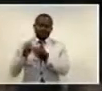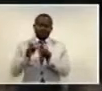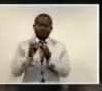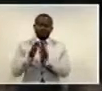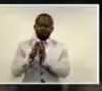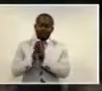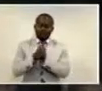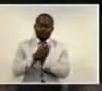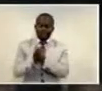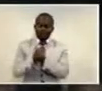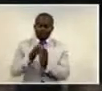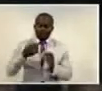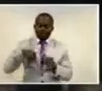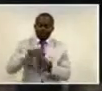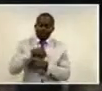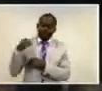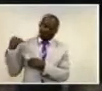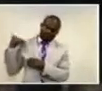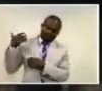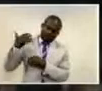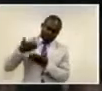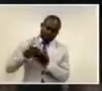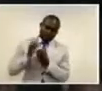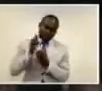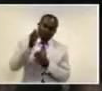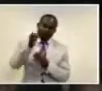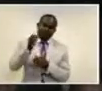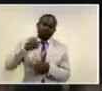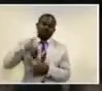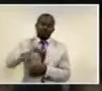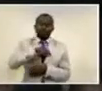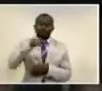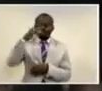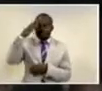amateka yacu aho tuva n'aho tujya turabizi